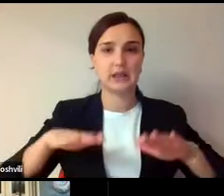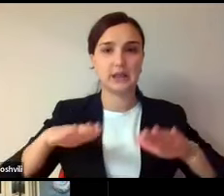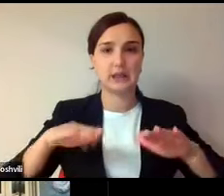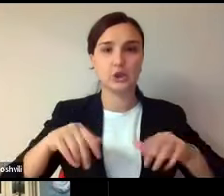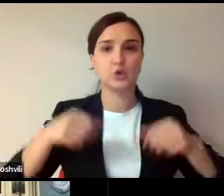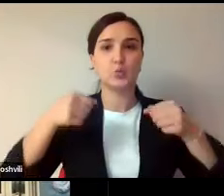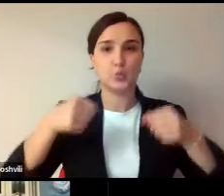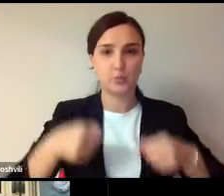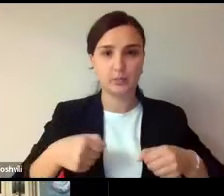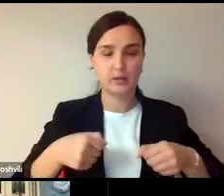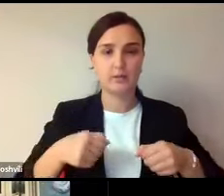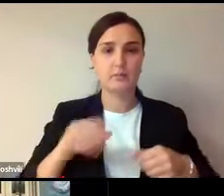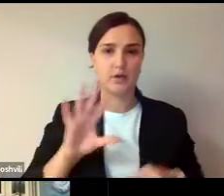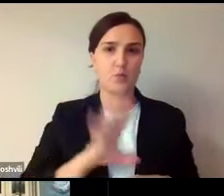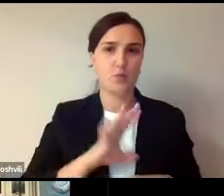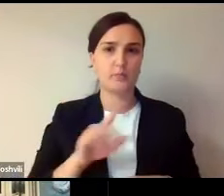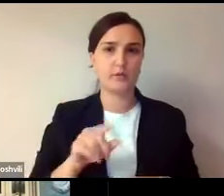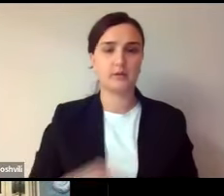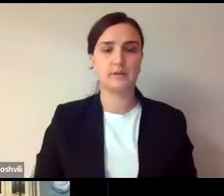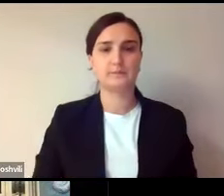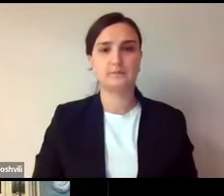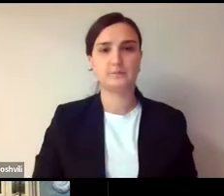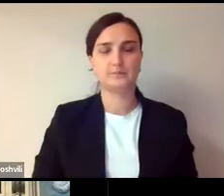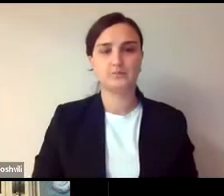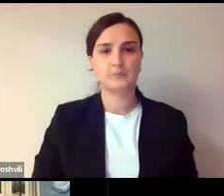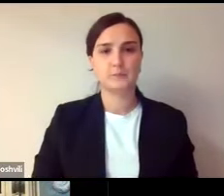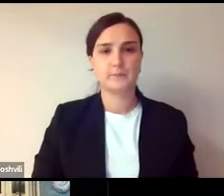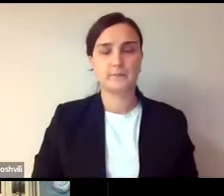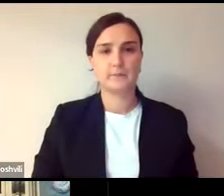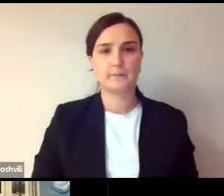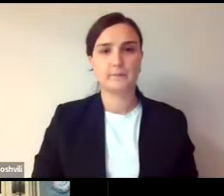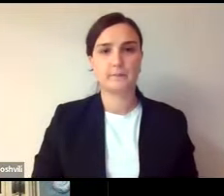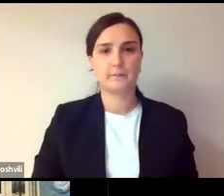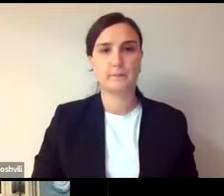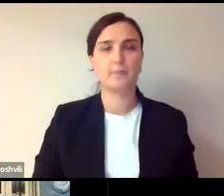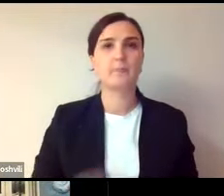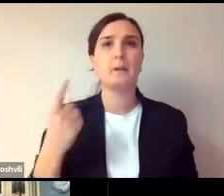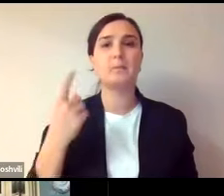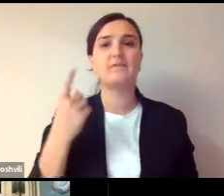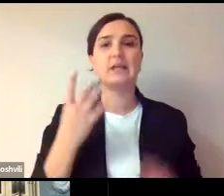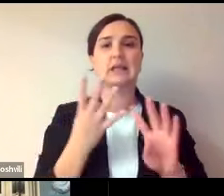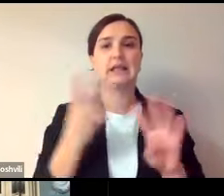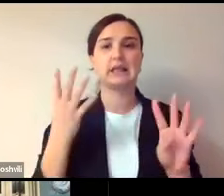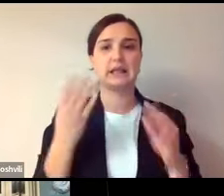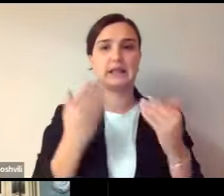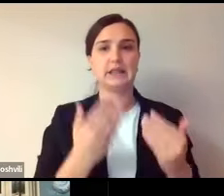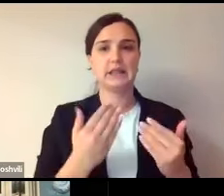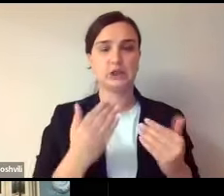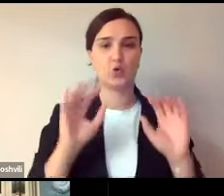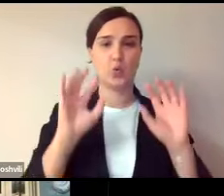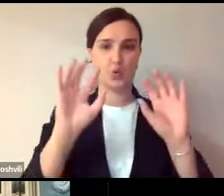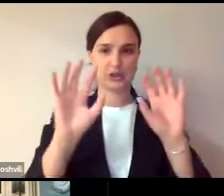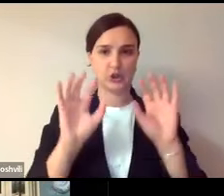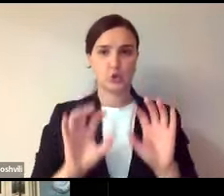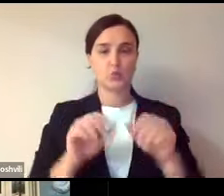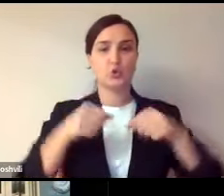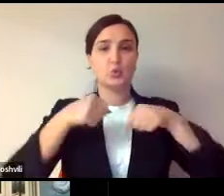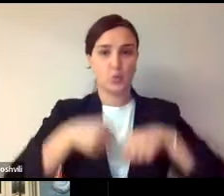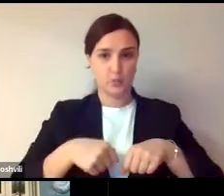უფლება ყოფილა ისეთი აუცილებელი პირველი რიგის კონსტიტუციური